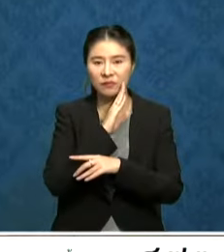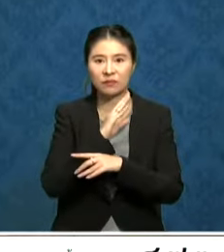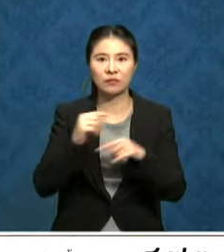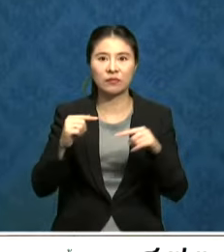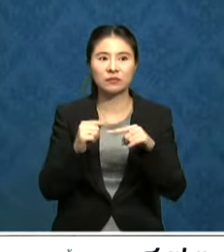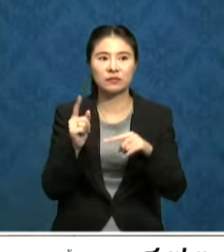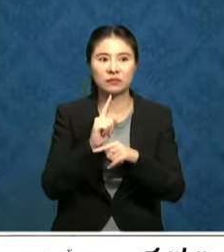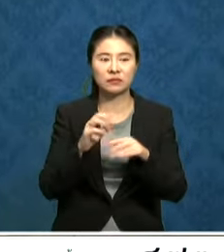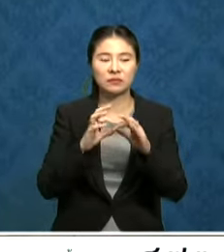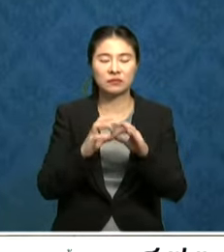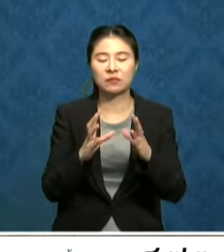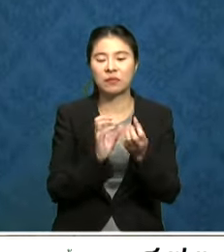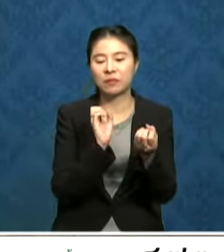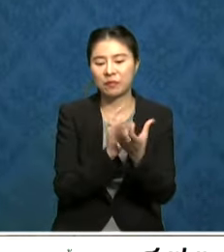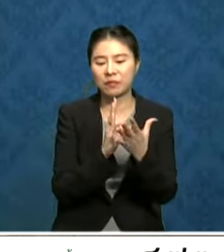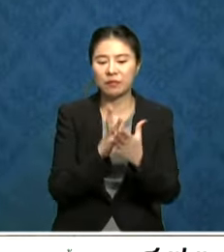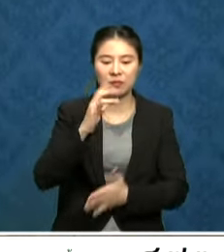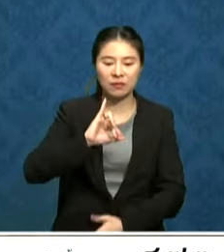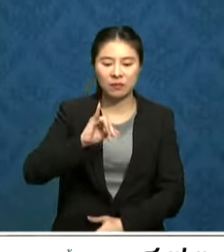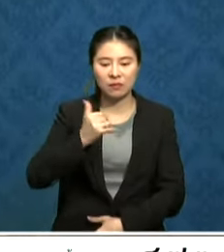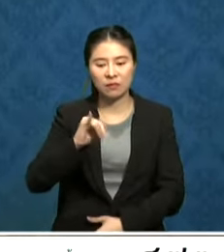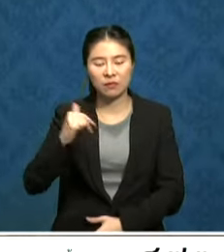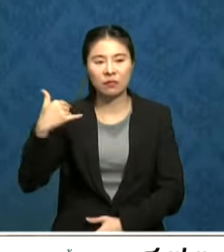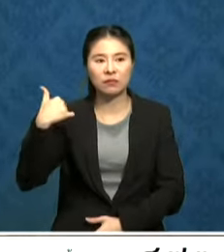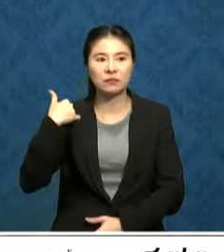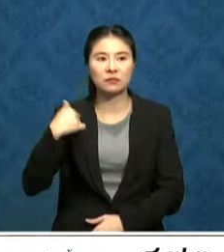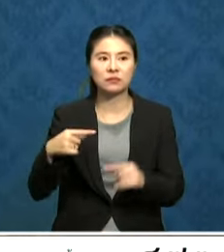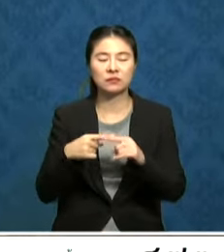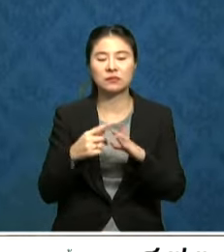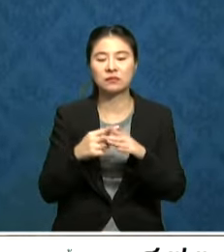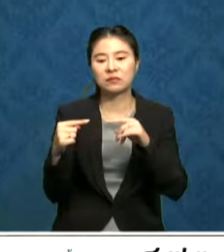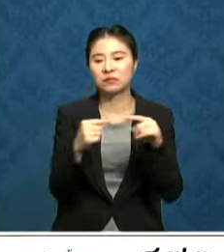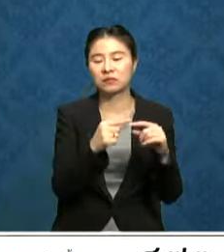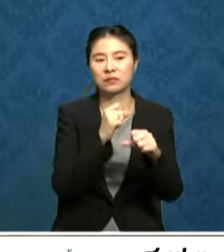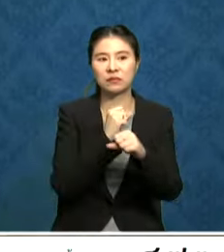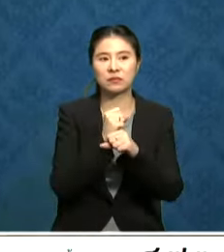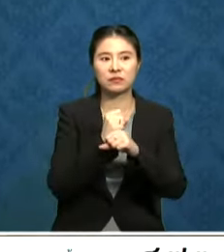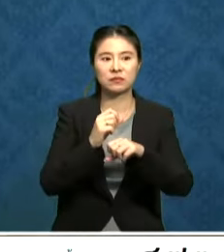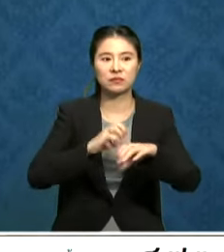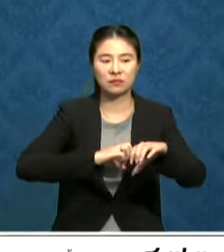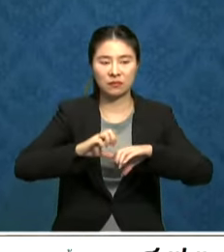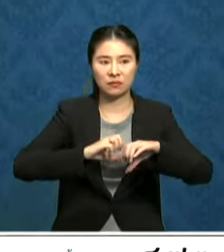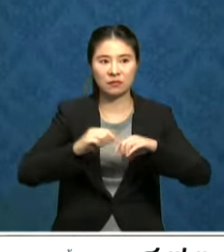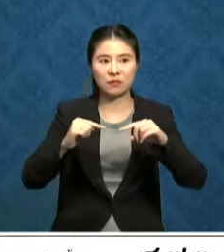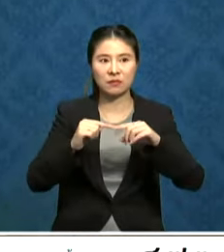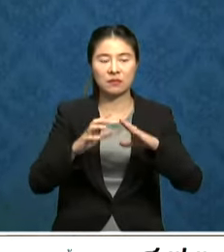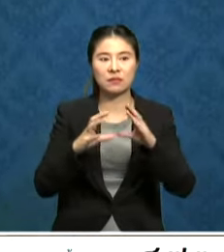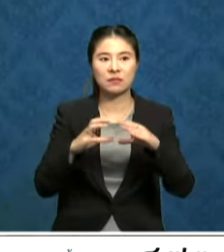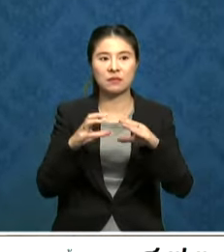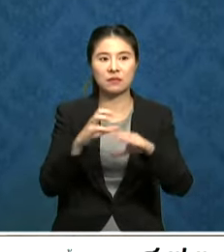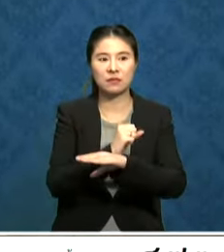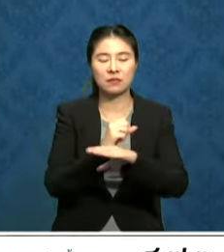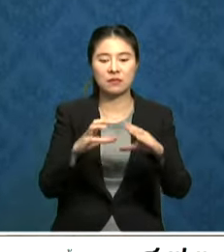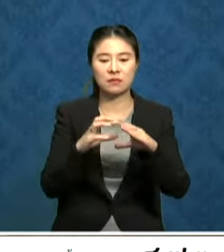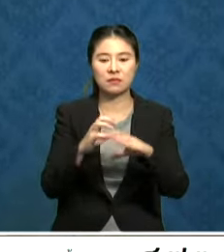ค่ะมันย่อมนำไปสู่ความไม่แน่นอนและความไม่ต่อเนื่องในการบริหารประเทศนักการเมืองและ